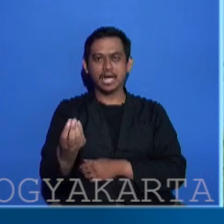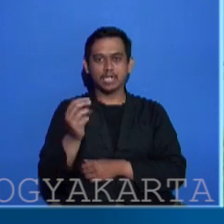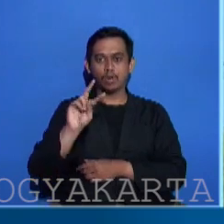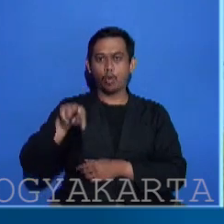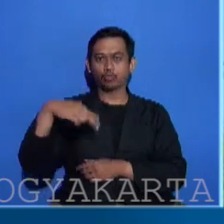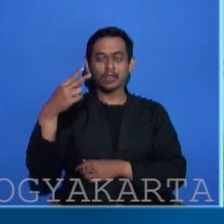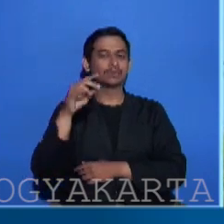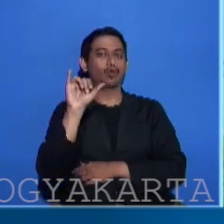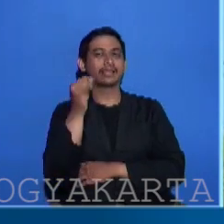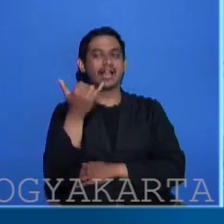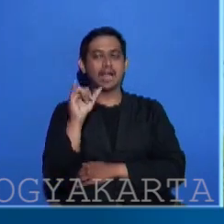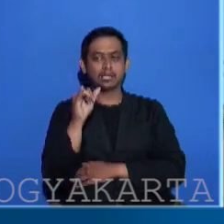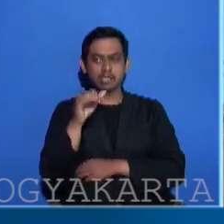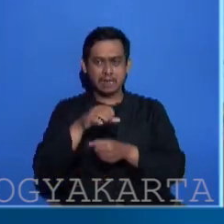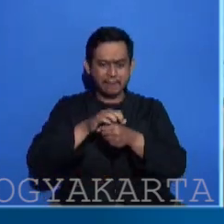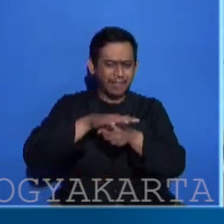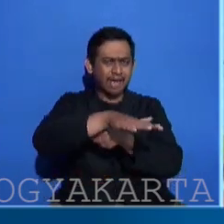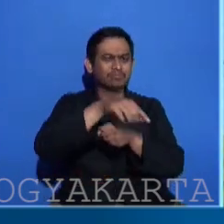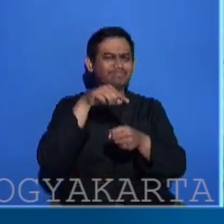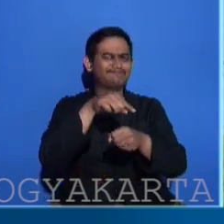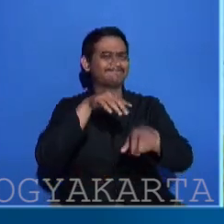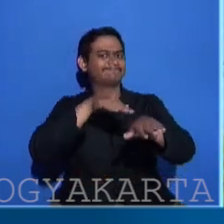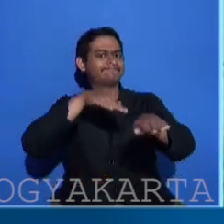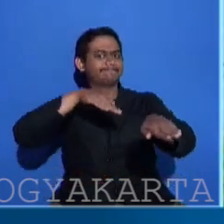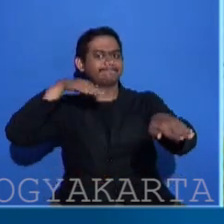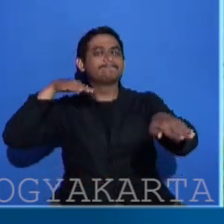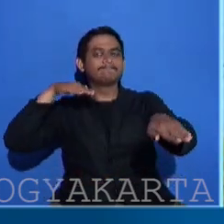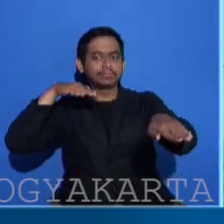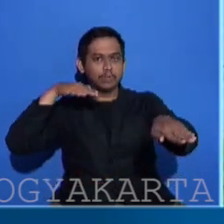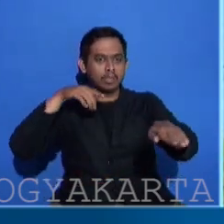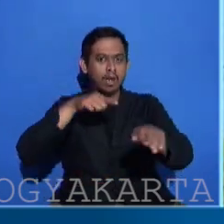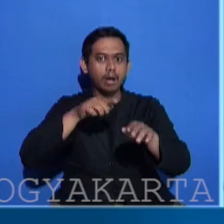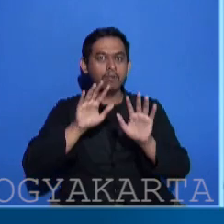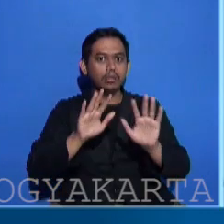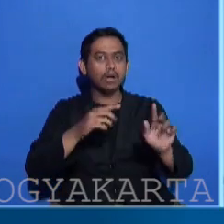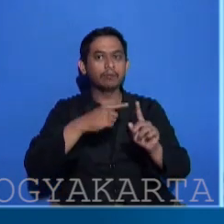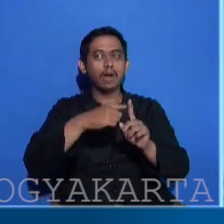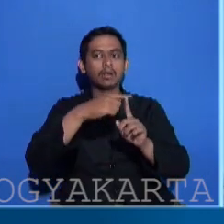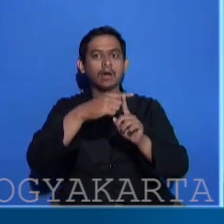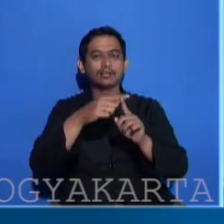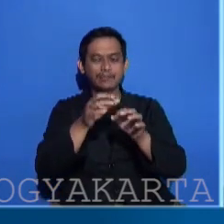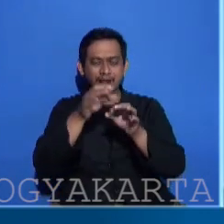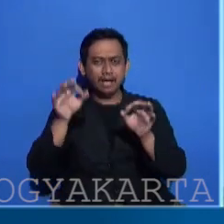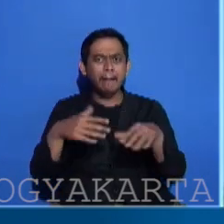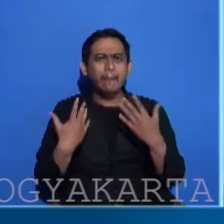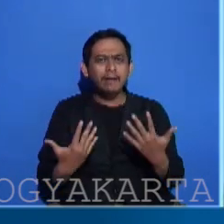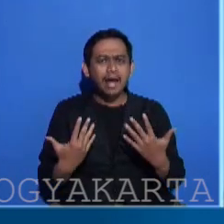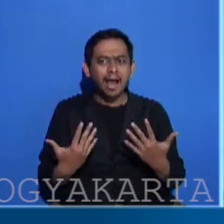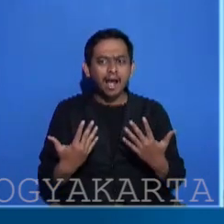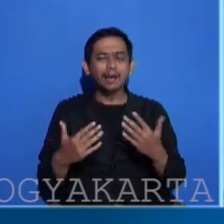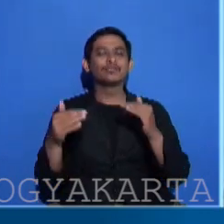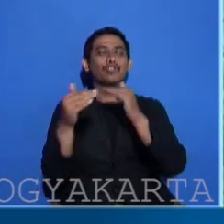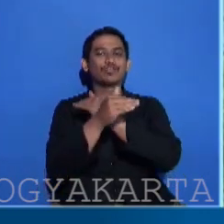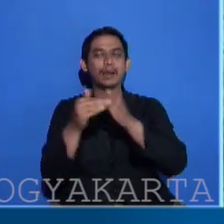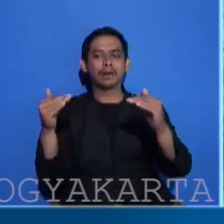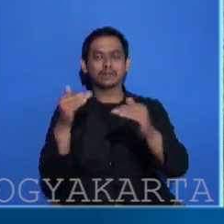akibatnya volume kendaraan diprediksi mengalami kenaikan untuk mengantisipasi hal itu satuan lalu lintas Polres Gunung